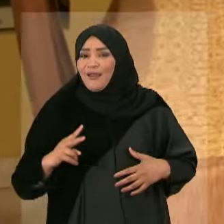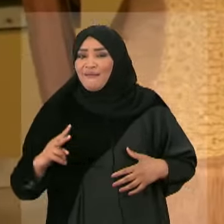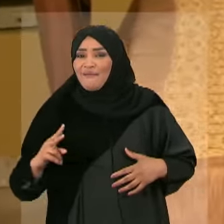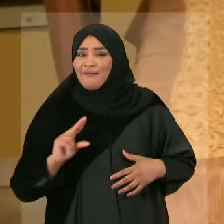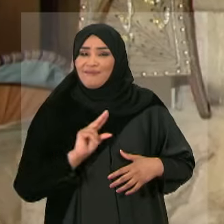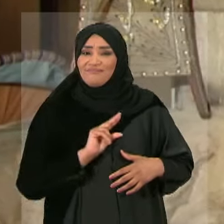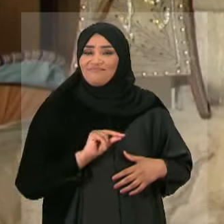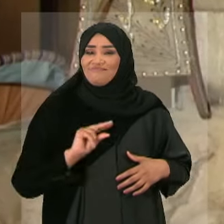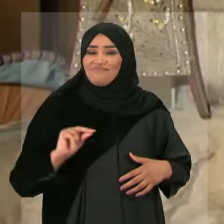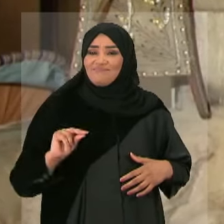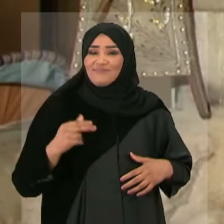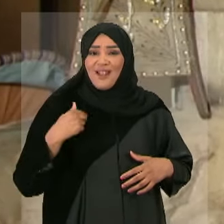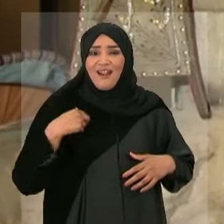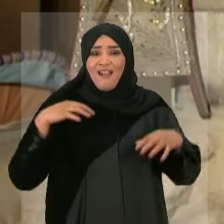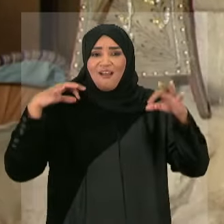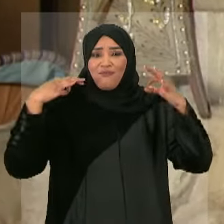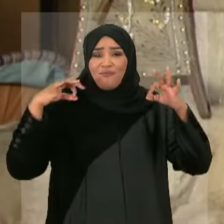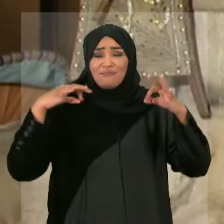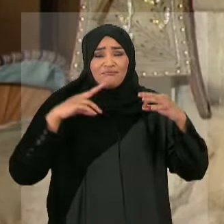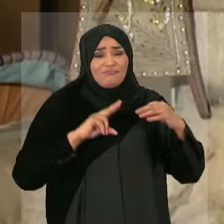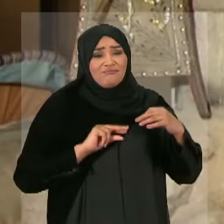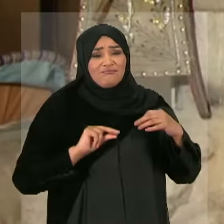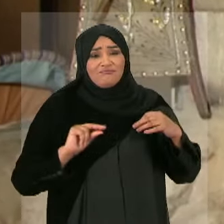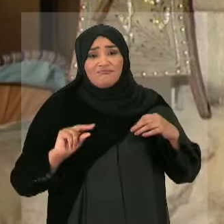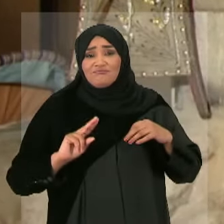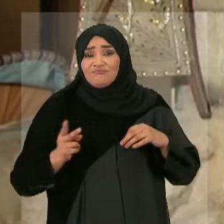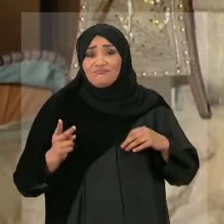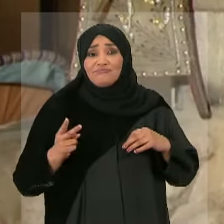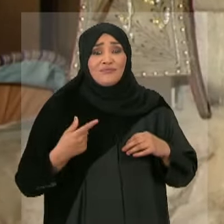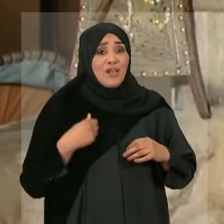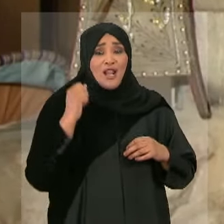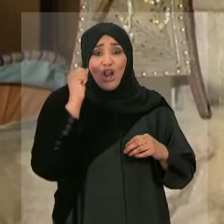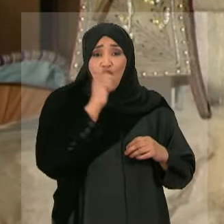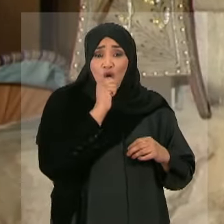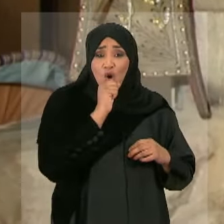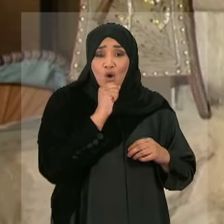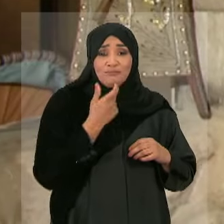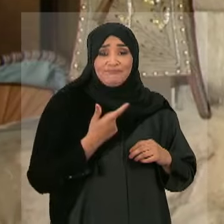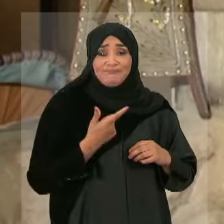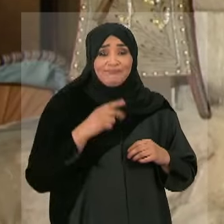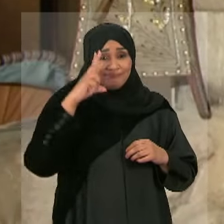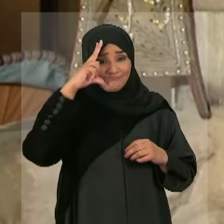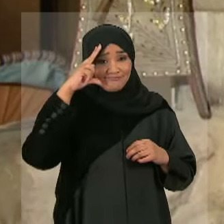من الأغاني اللي يقال إنها هي كمان نشأت في الناصري أغنية اللي بتقول